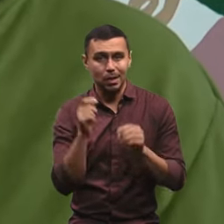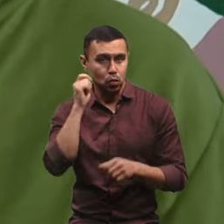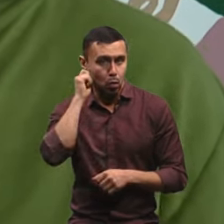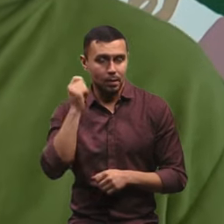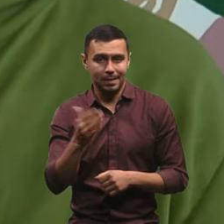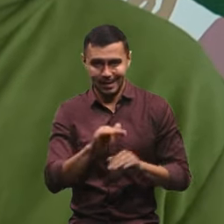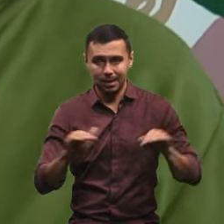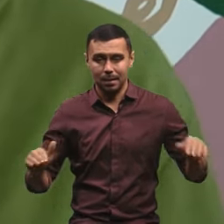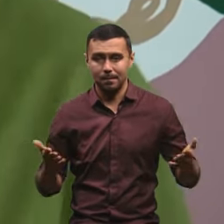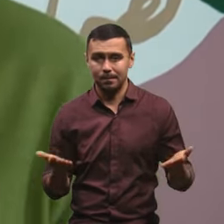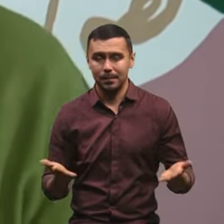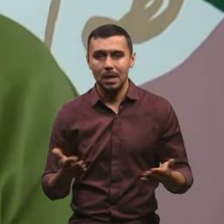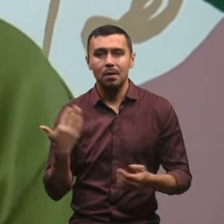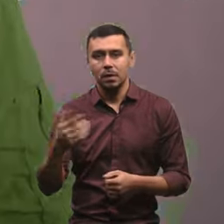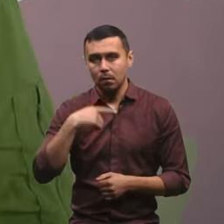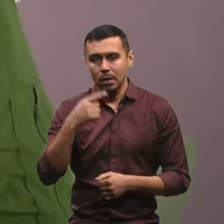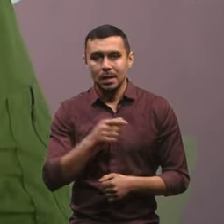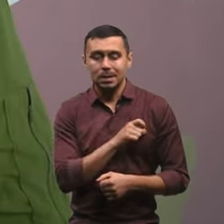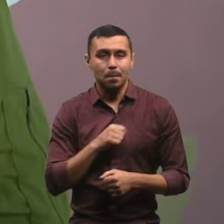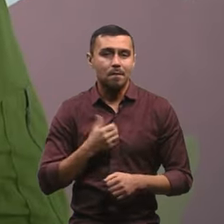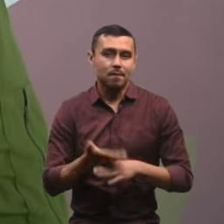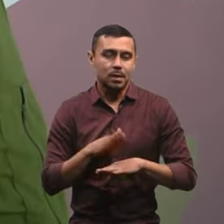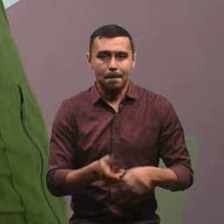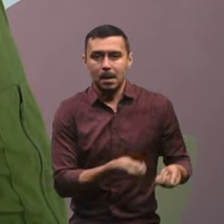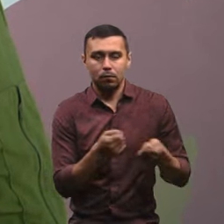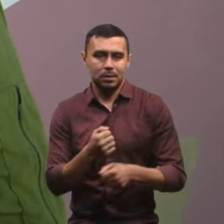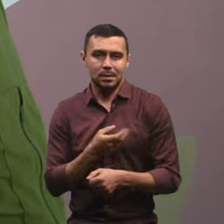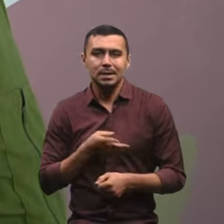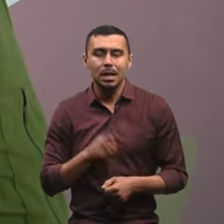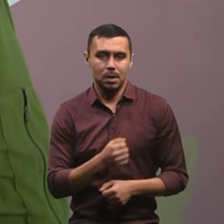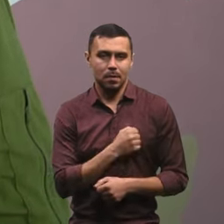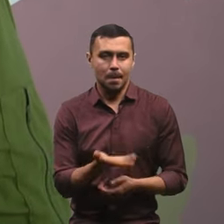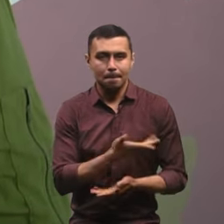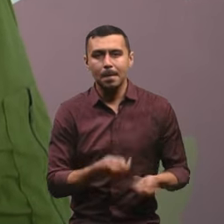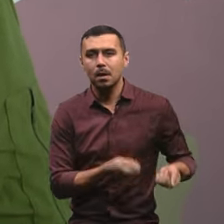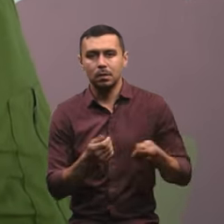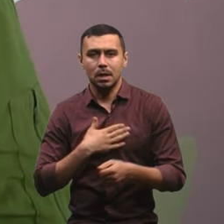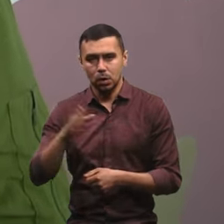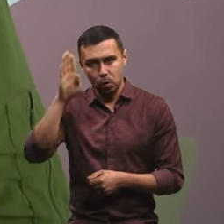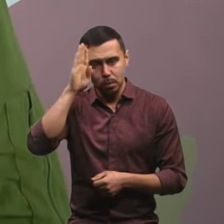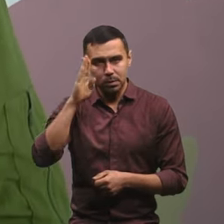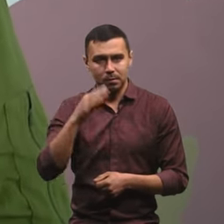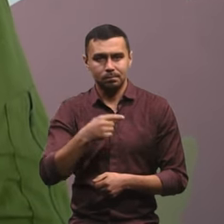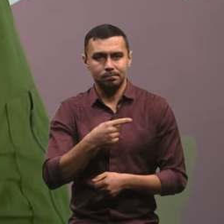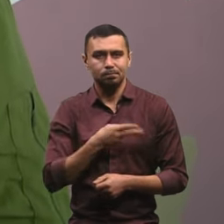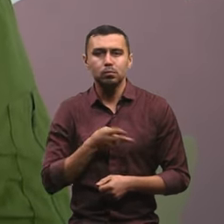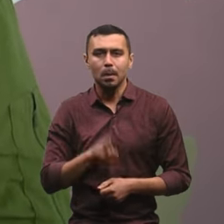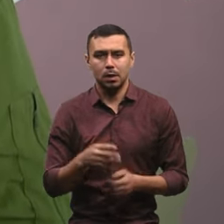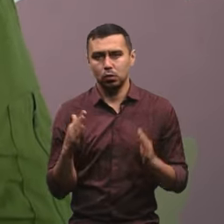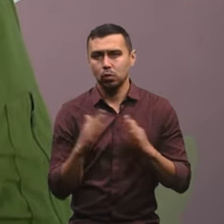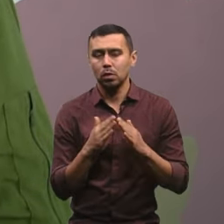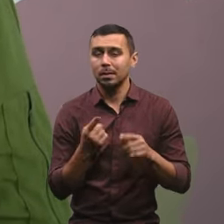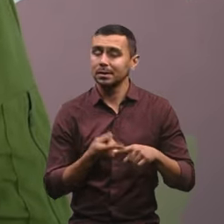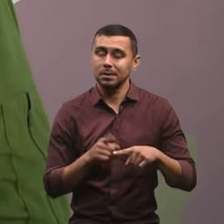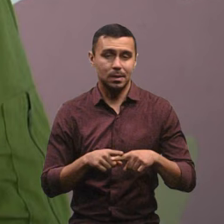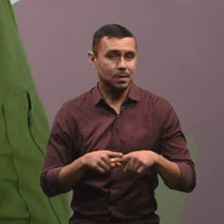років діткам. За словами Наталії Беренди, найважче привозити загиблих воїнів. Ми привозимо наших хлопців, 200-х додому привозимо. Це